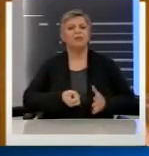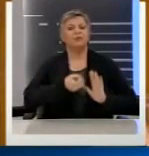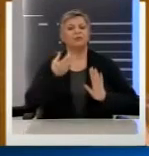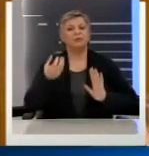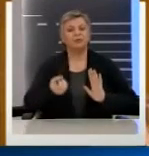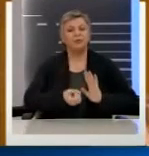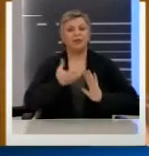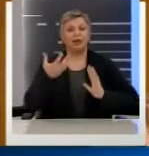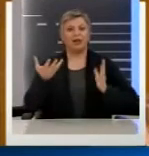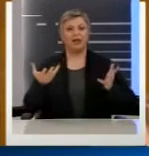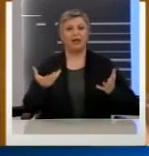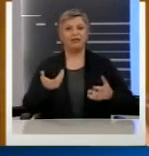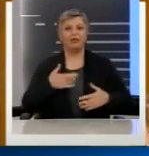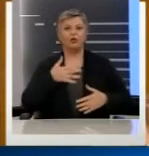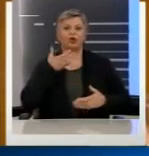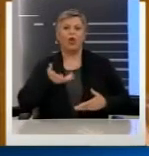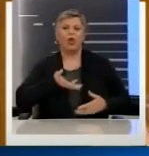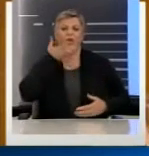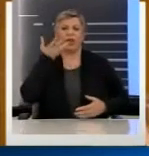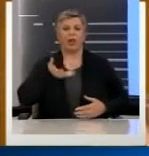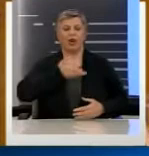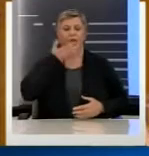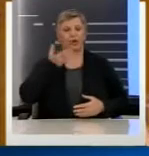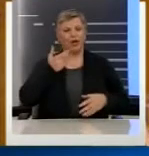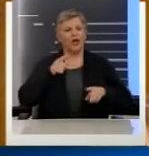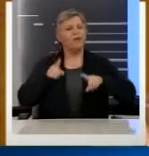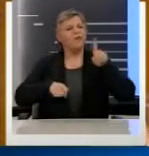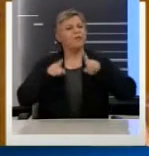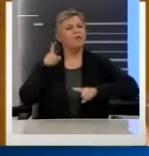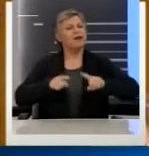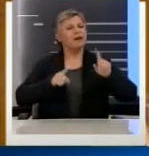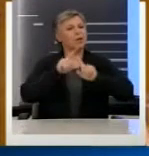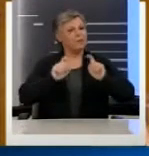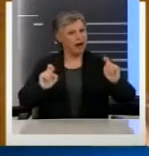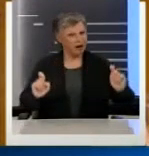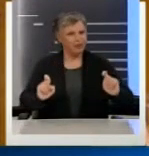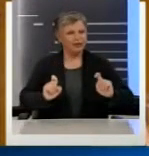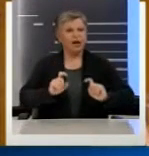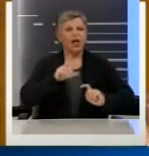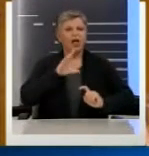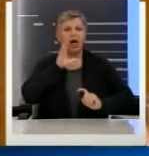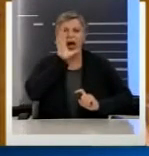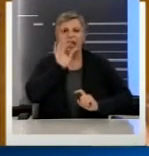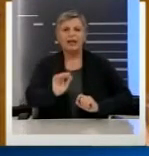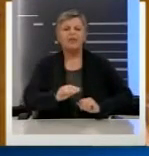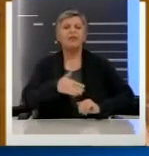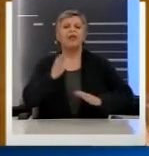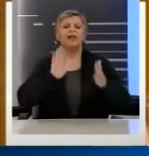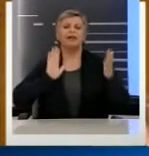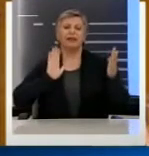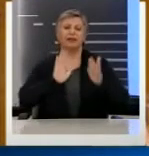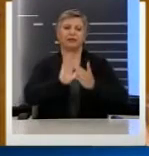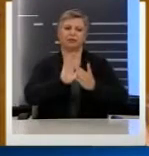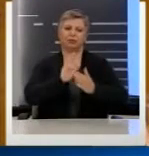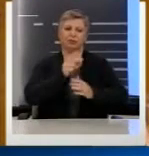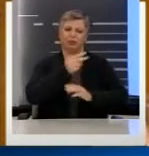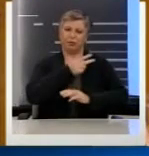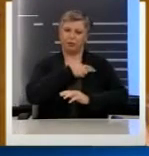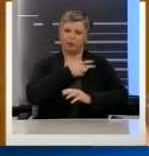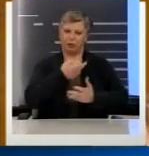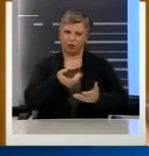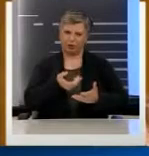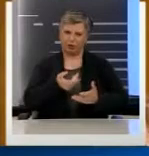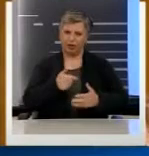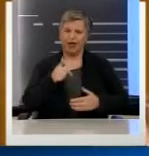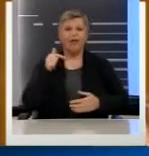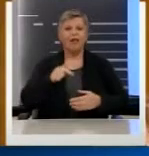ρητορία, έτσι ώστε κάποια πράγματα να μην αντιμετωπιστούν στην ουσία τους. Ο δικαιωματισμός με τον απαξιωτικό